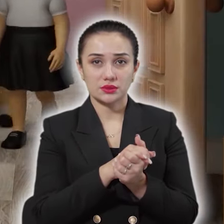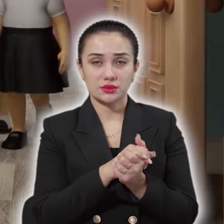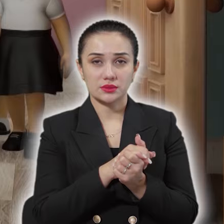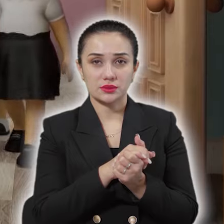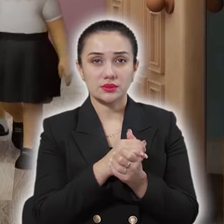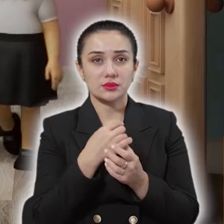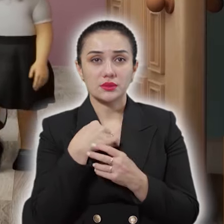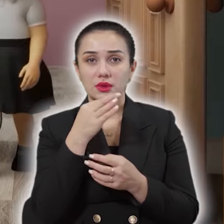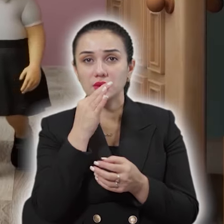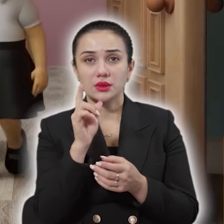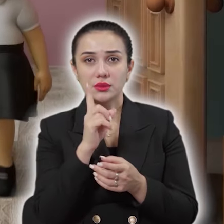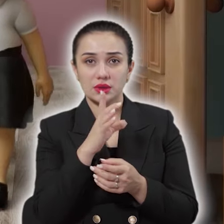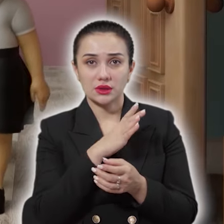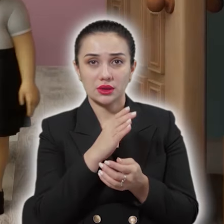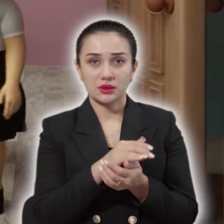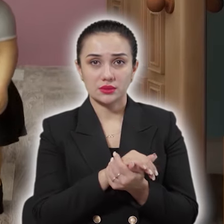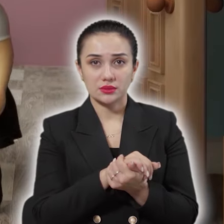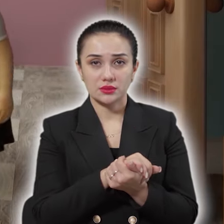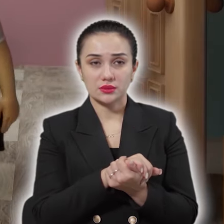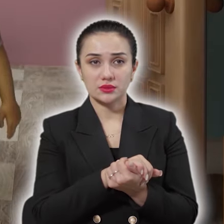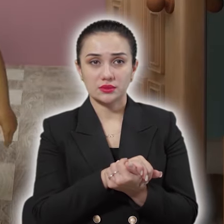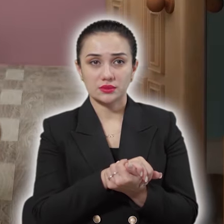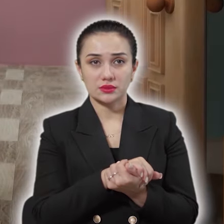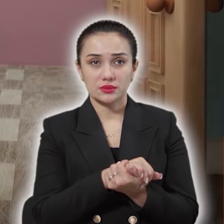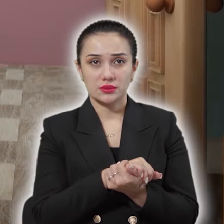Mana, men nima degandim?